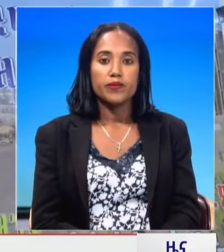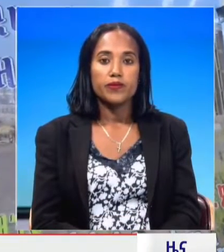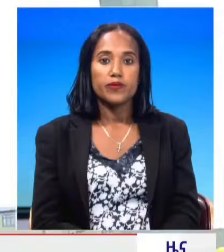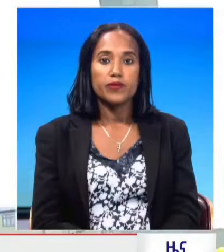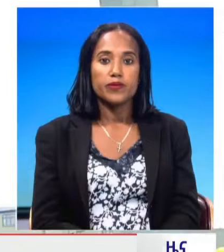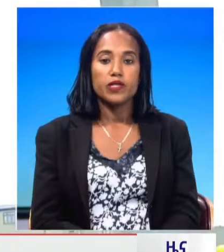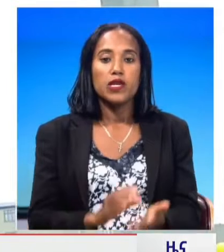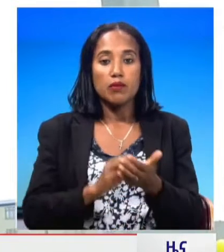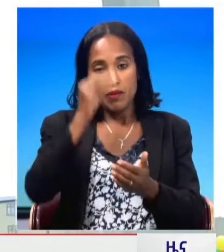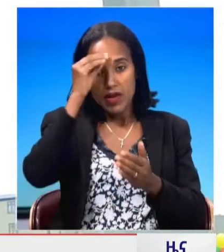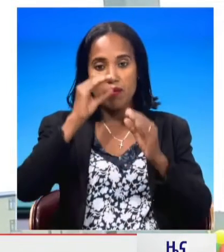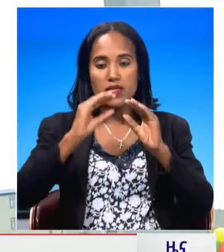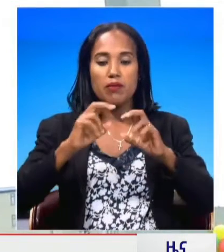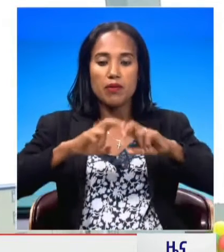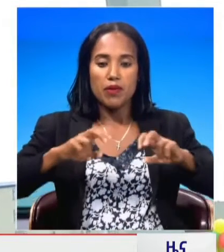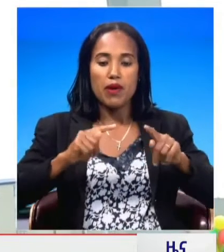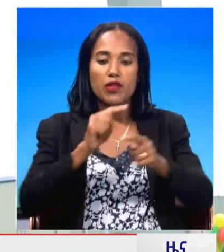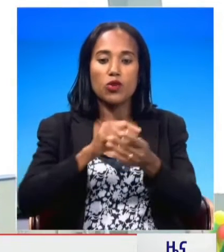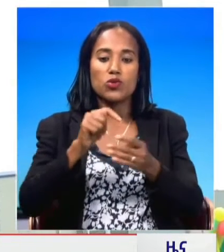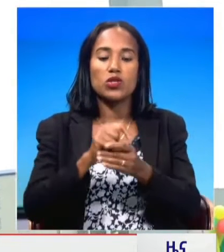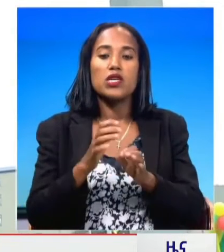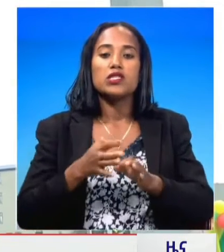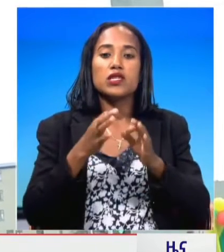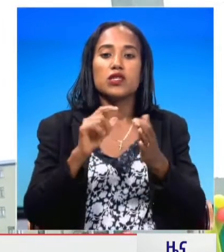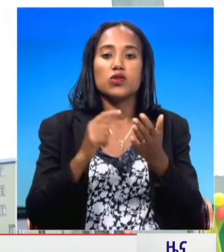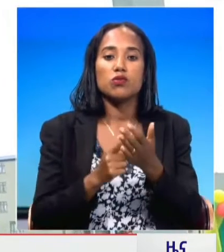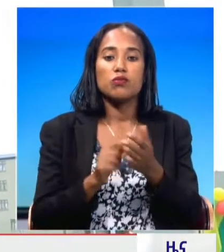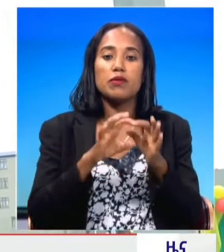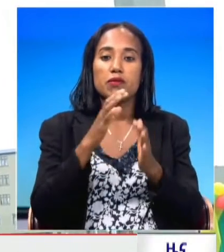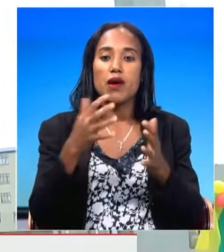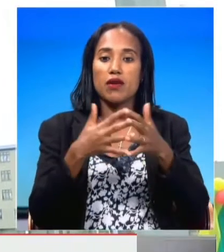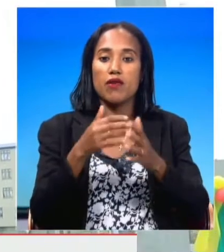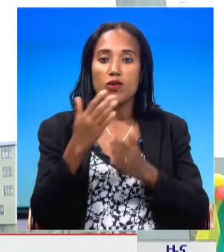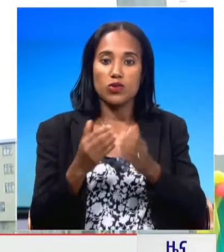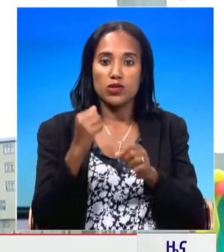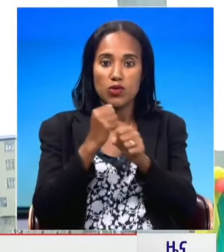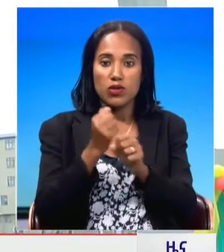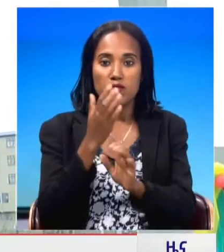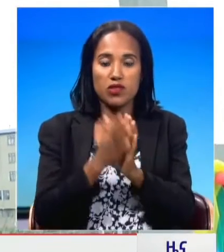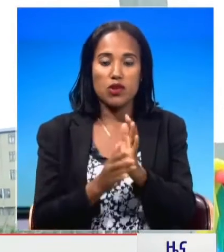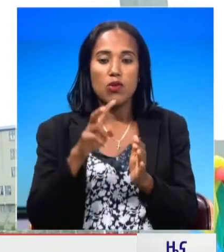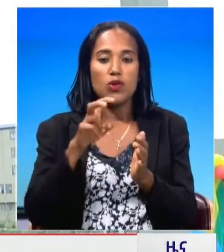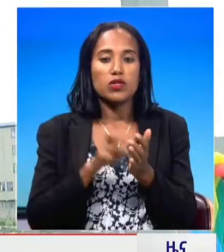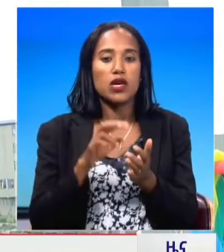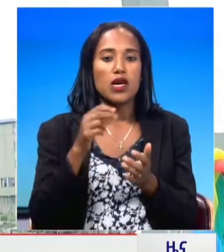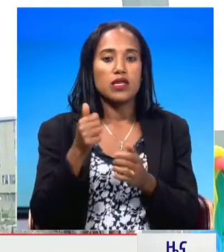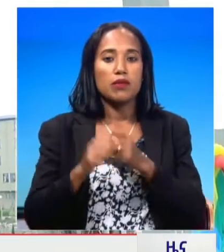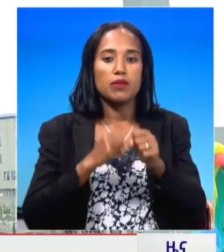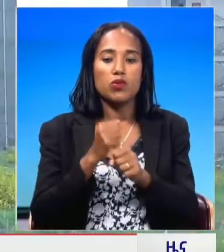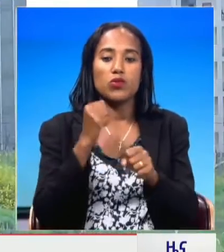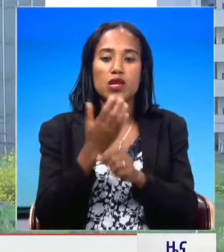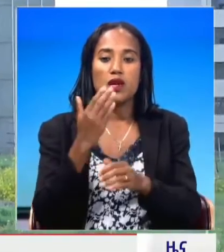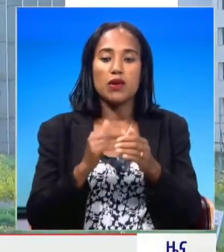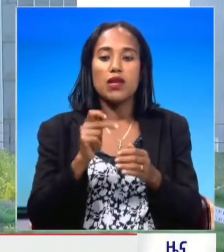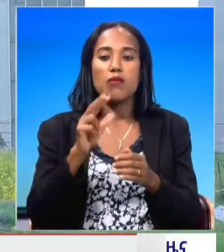በመማር ማስተማር በመረምርና ቴክኖሎጂ ሽግግር እንዲሁም የማህበረሰብ አቀፍ አገልግሎት ስራዎችን ለማከናወን በ2010 ዓ.ም ወደ ስራ የገባው